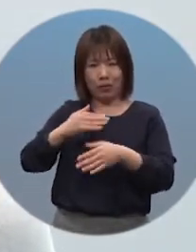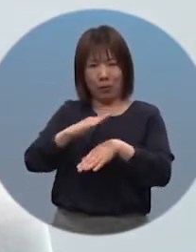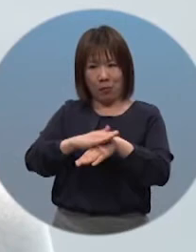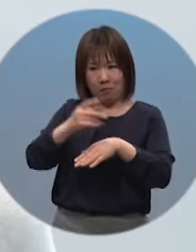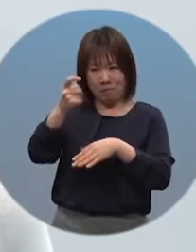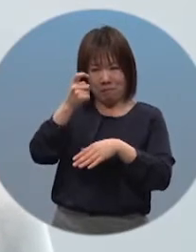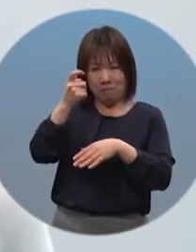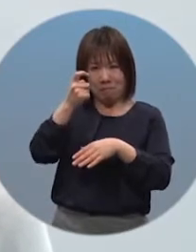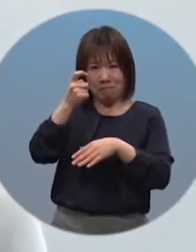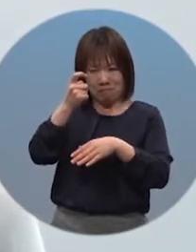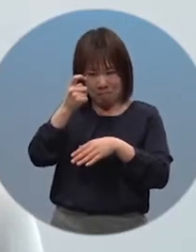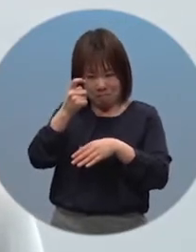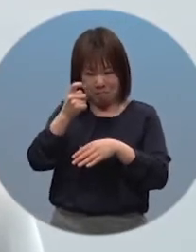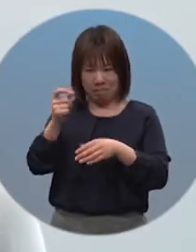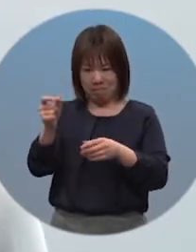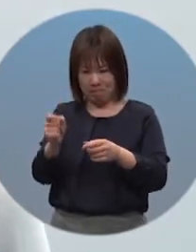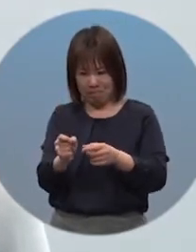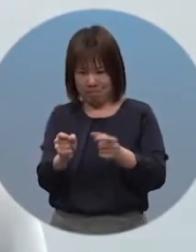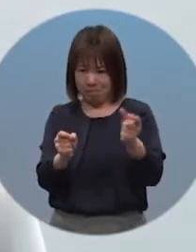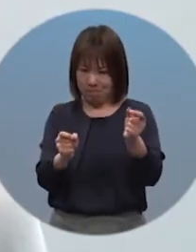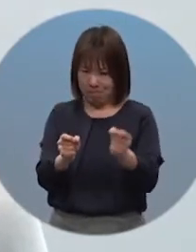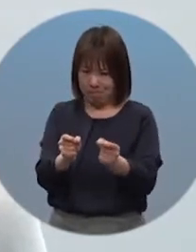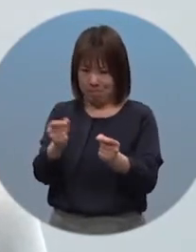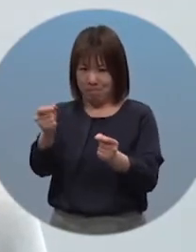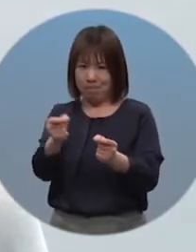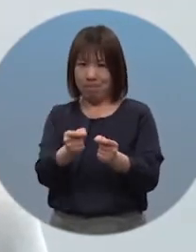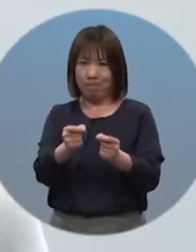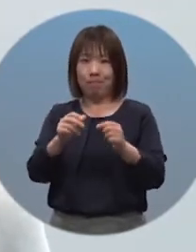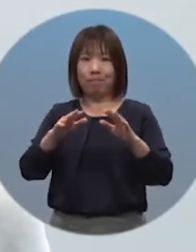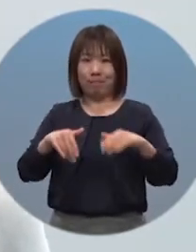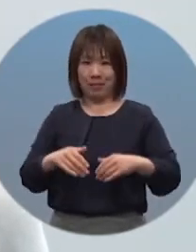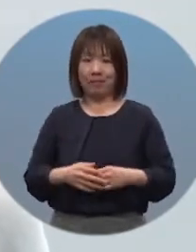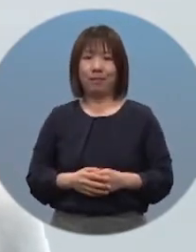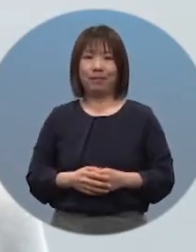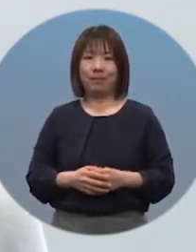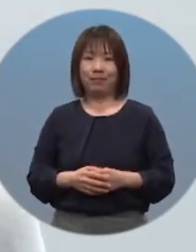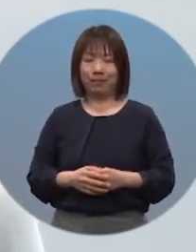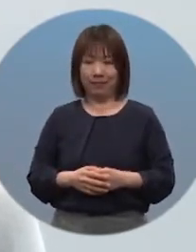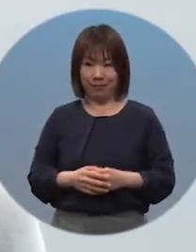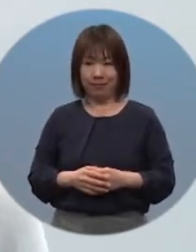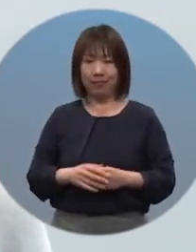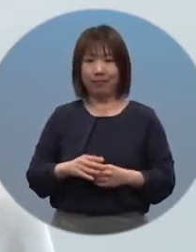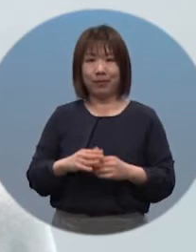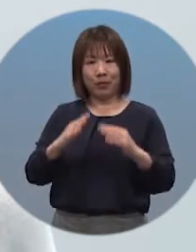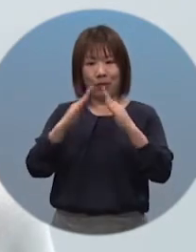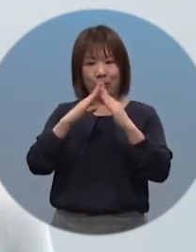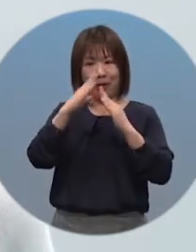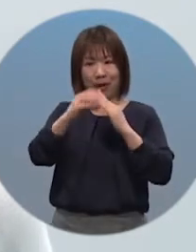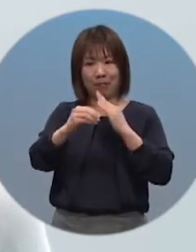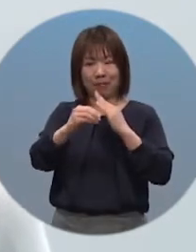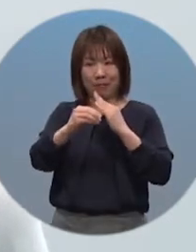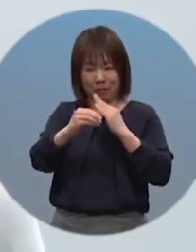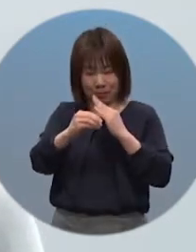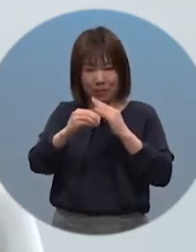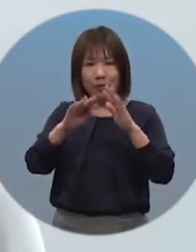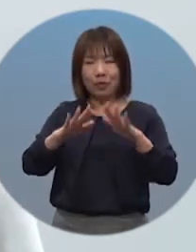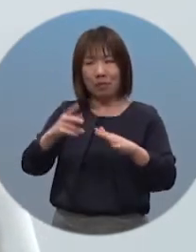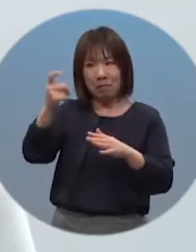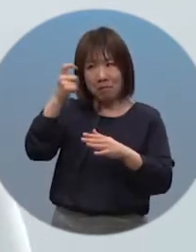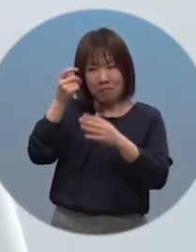って言うんですか遅悪いは仕出しアド個分をおうちで生花をタウン楽しむ時